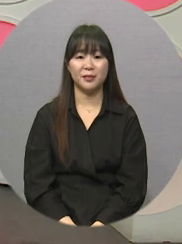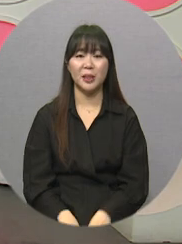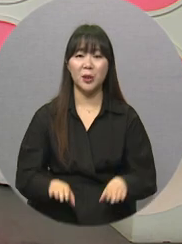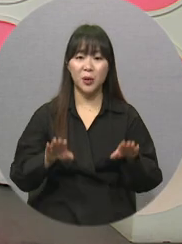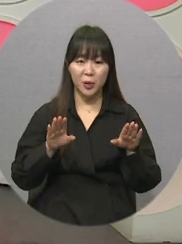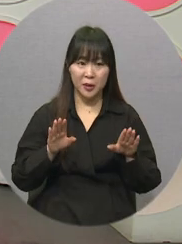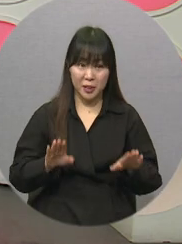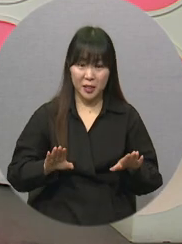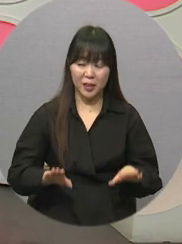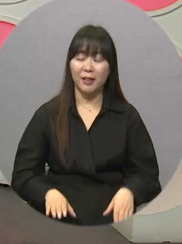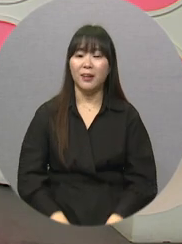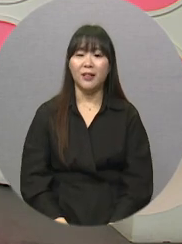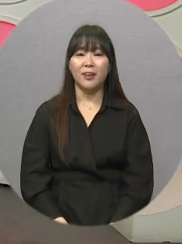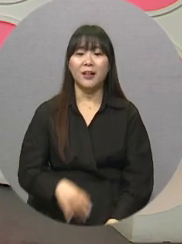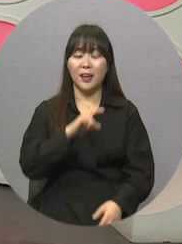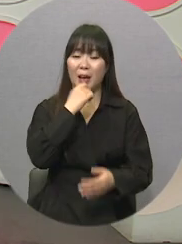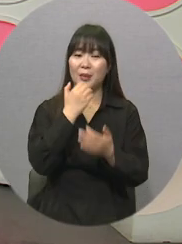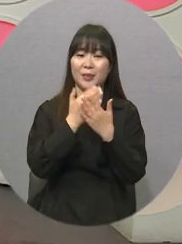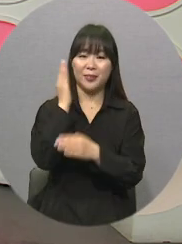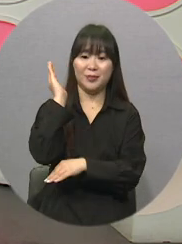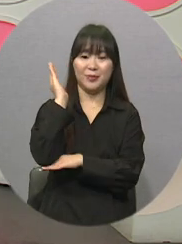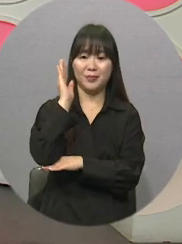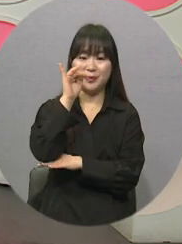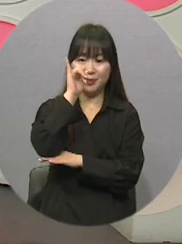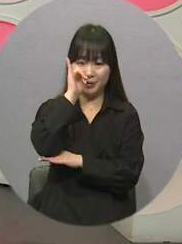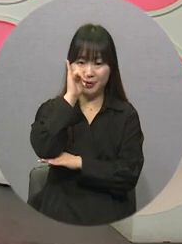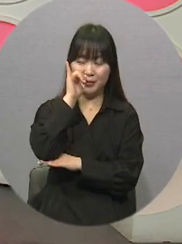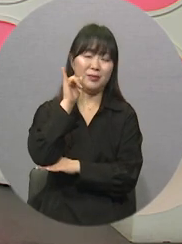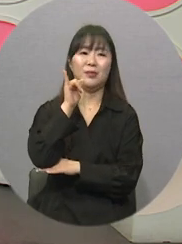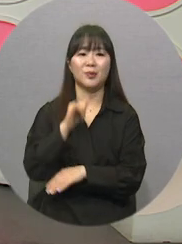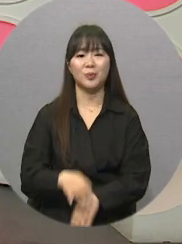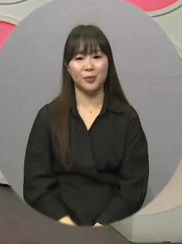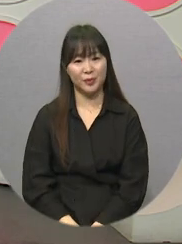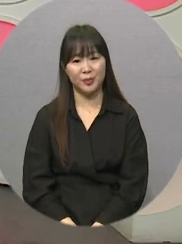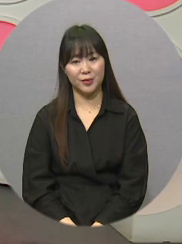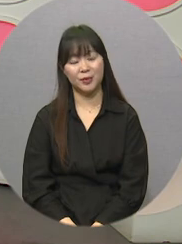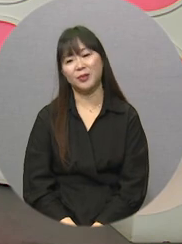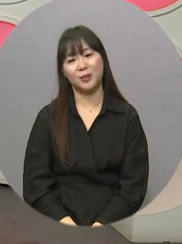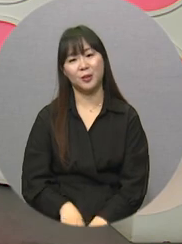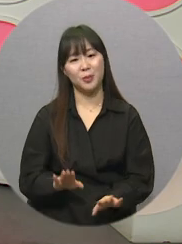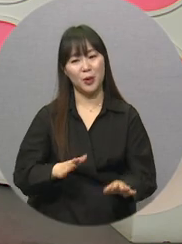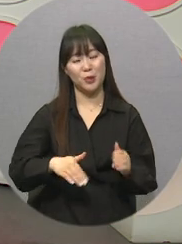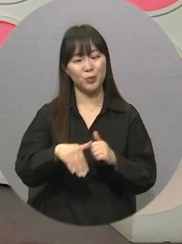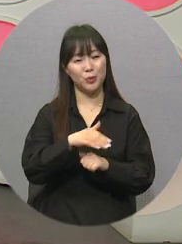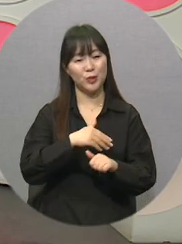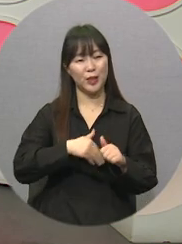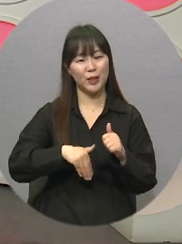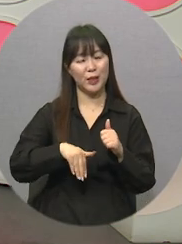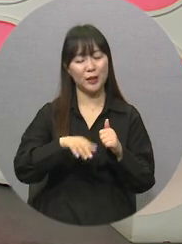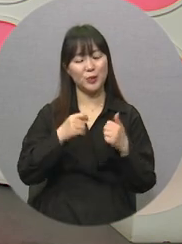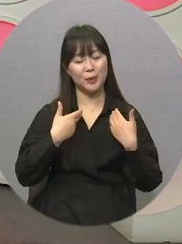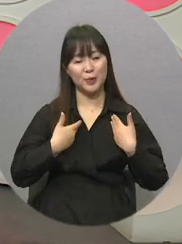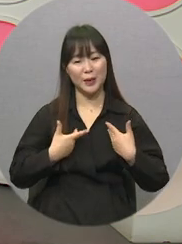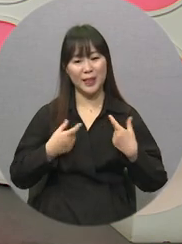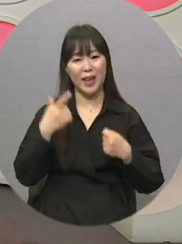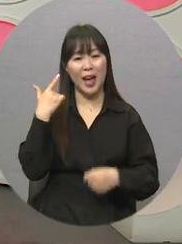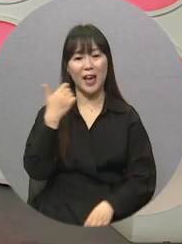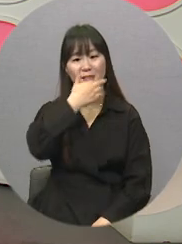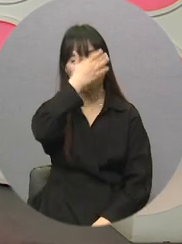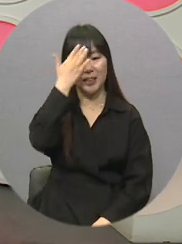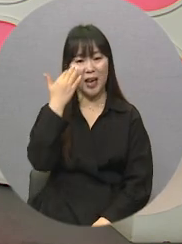자, 오늘 또 사연이 도착했는데요. 네? 오늘은 뭔가 좀 약간 서정적입니다. 제목이. 네.